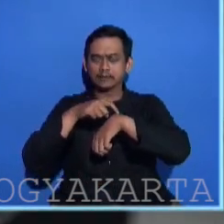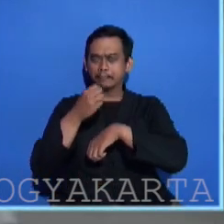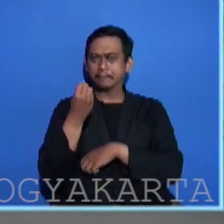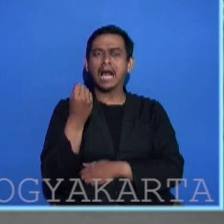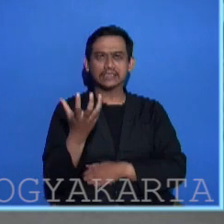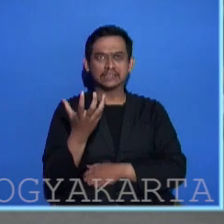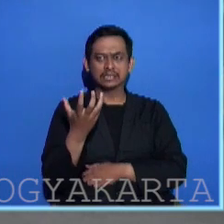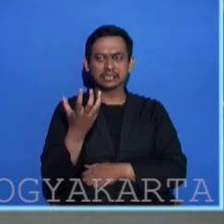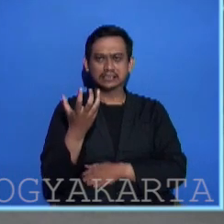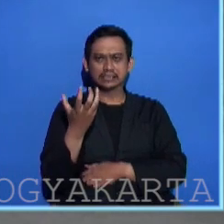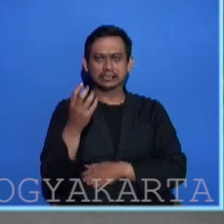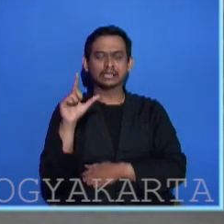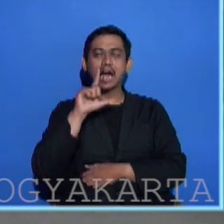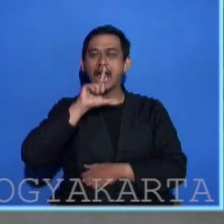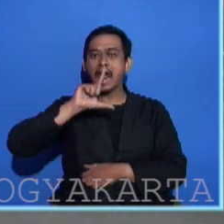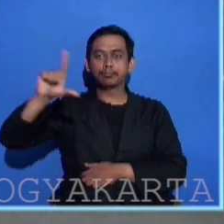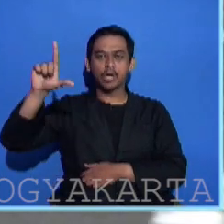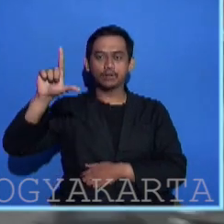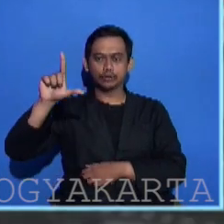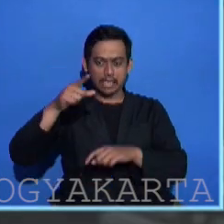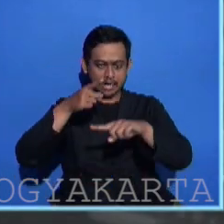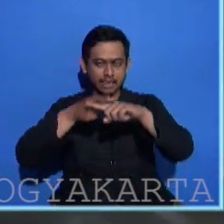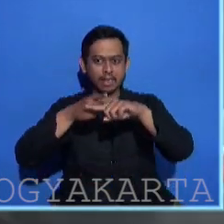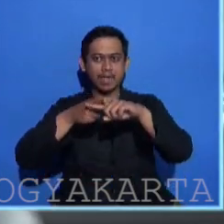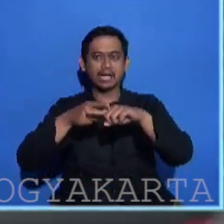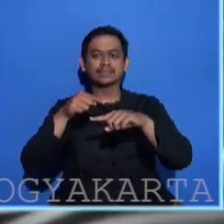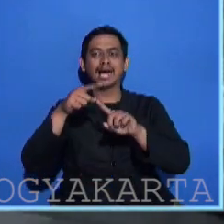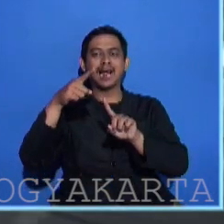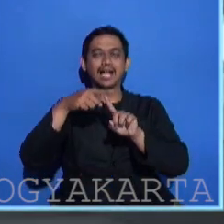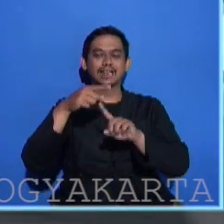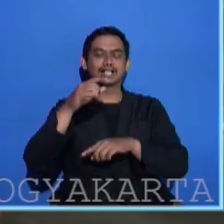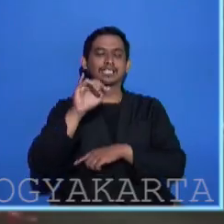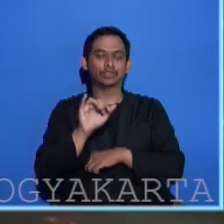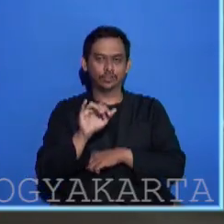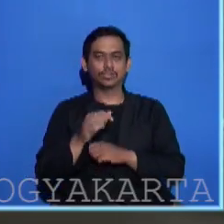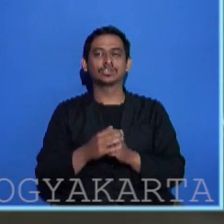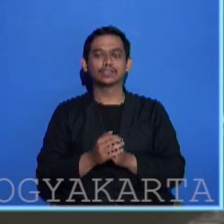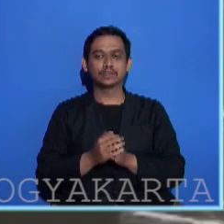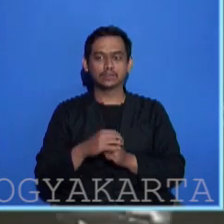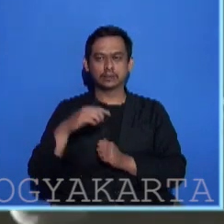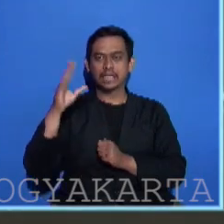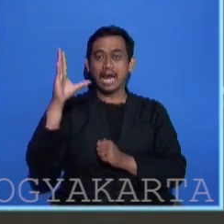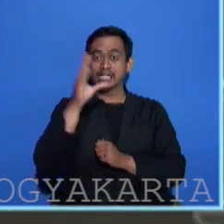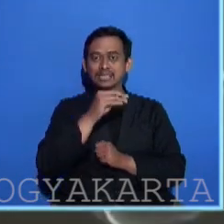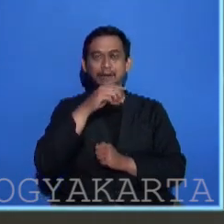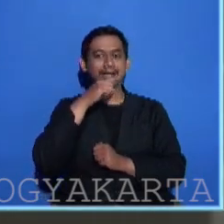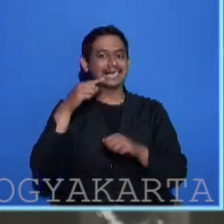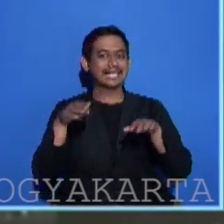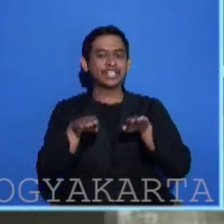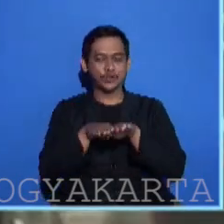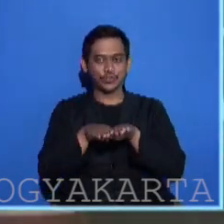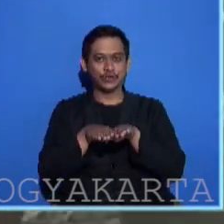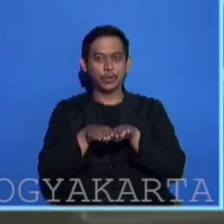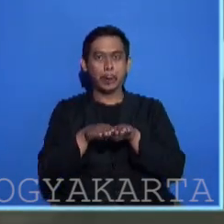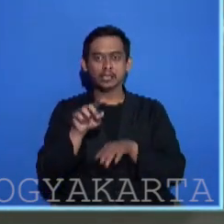kami mendapat laporan Simpang Empat tegalyoso ini padat dari hari Minggu dan diperkirakan akan mencapai puncaknya